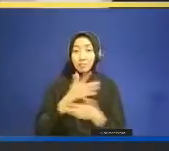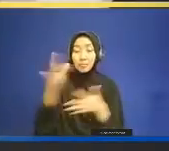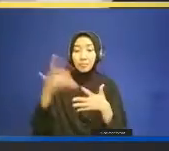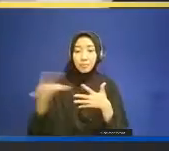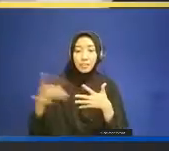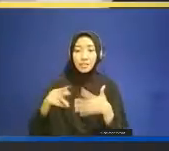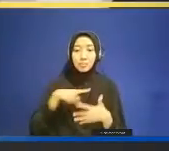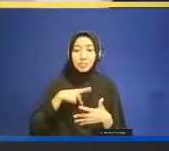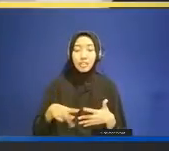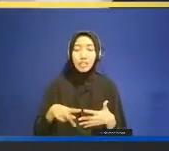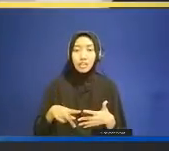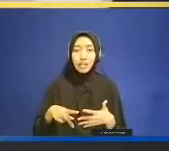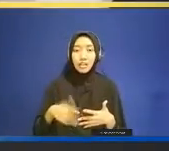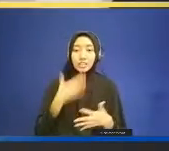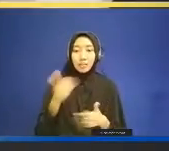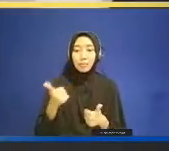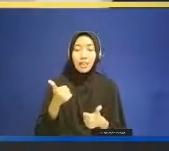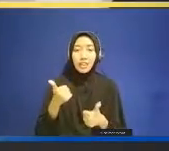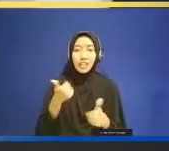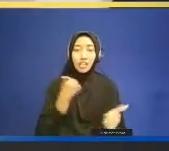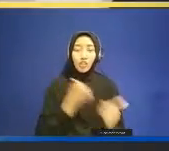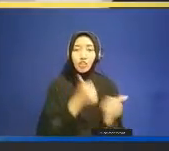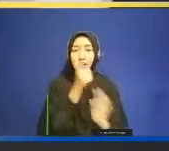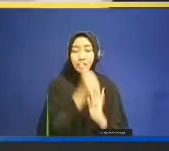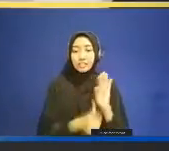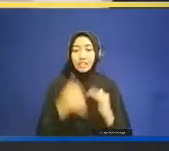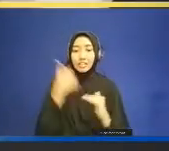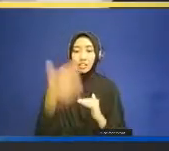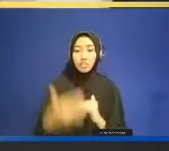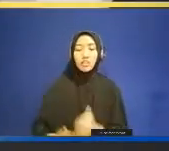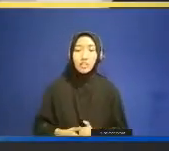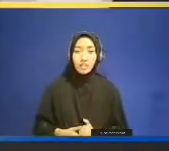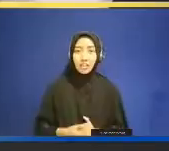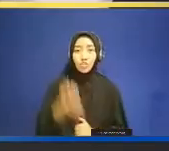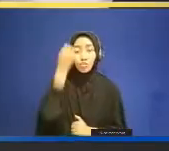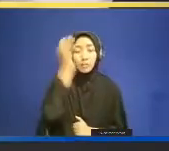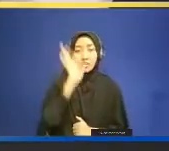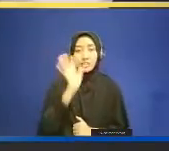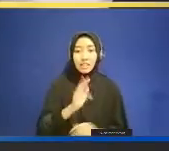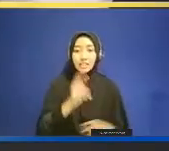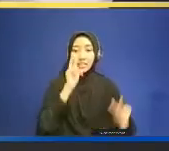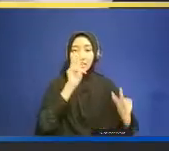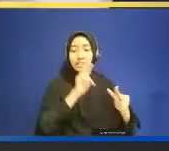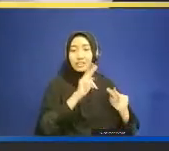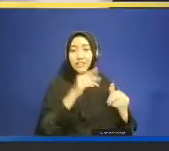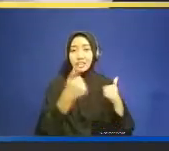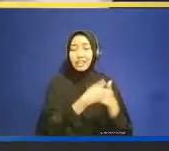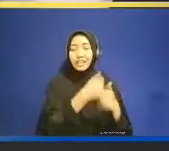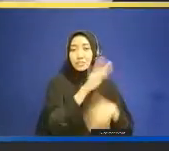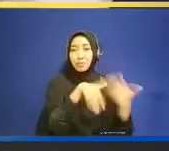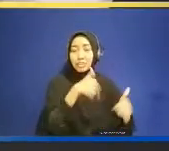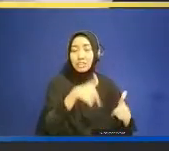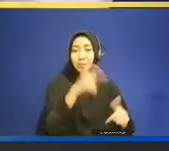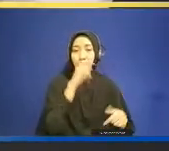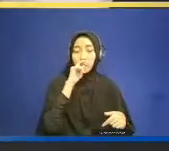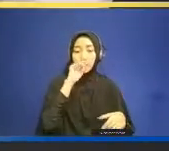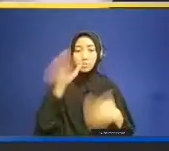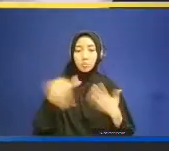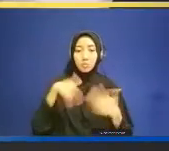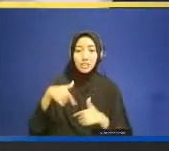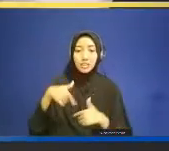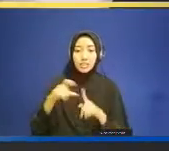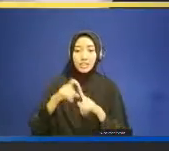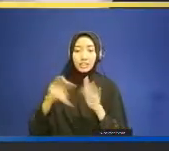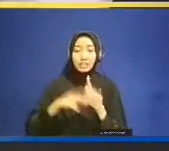peserta Selamat mengikuti acara selanjutnya jangan lupa tak kita semua di sini bapak disini dan juga Abadi